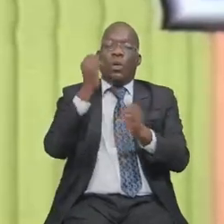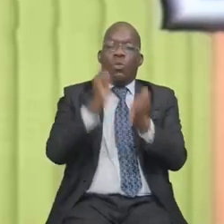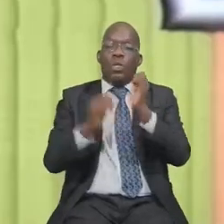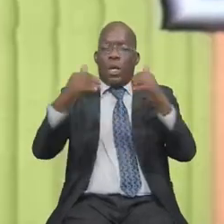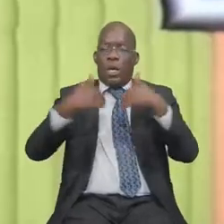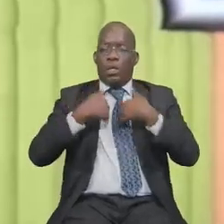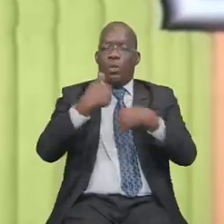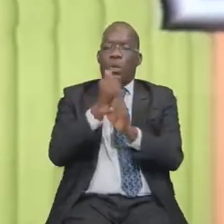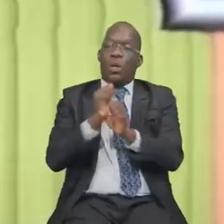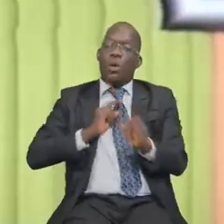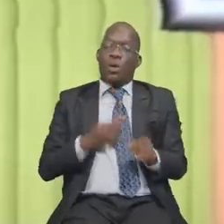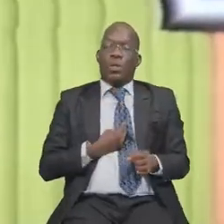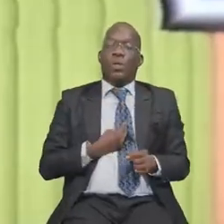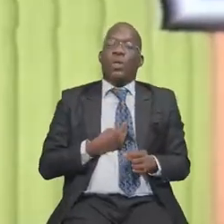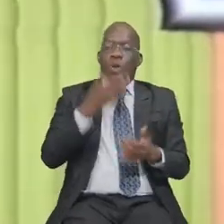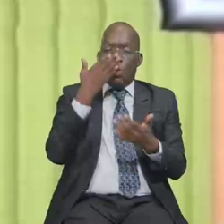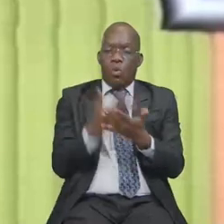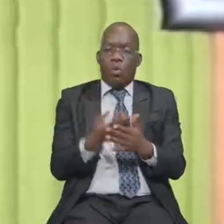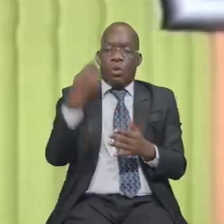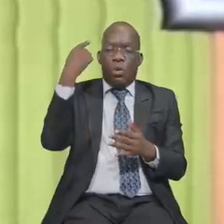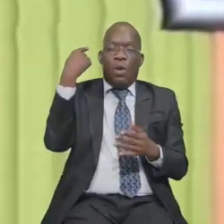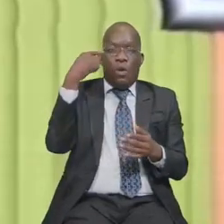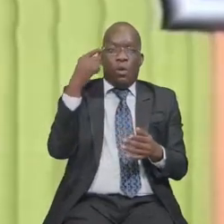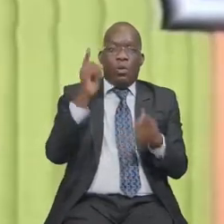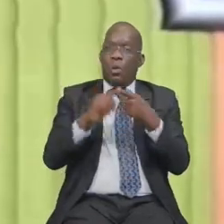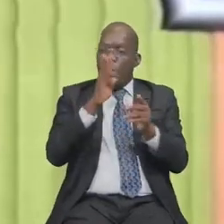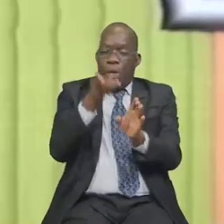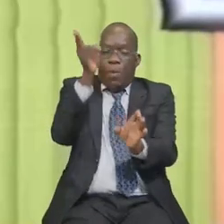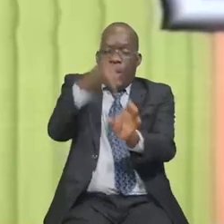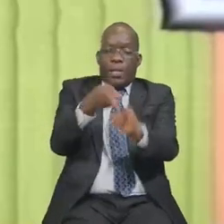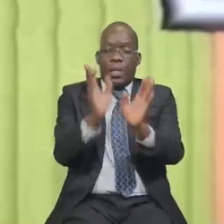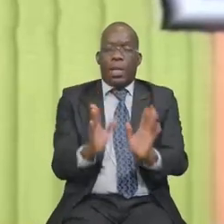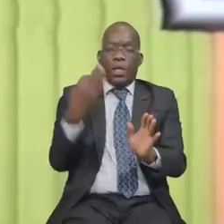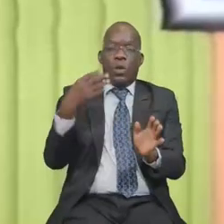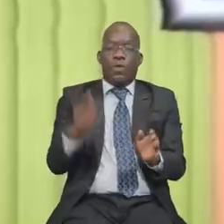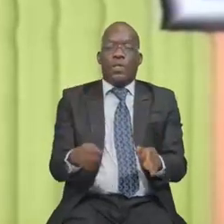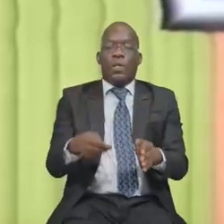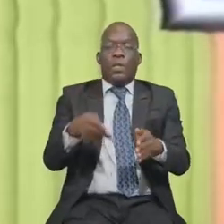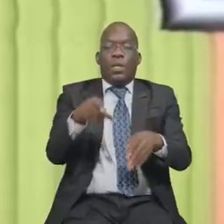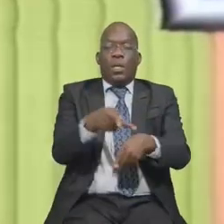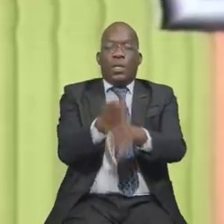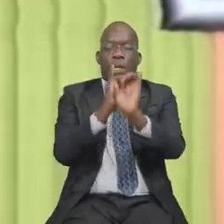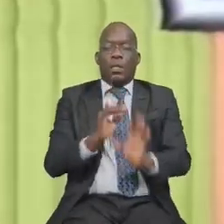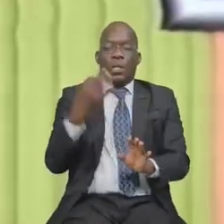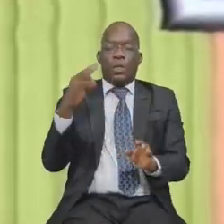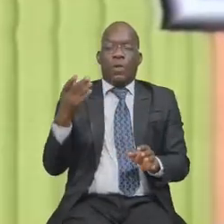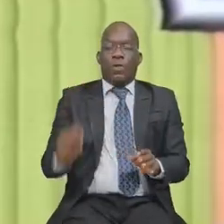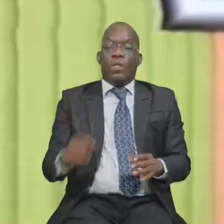d'avoir part à l'héritage des saints dans la lumière.